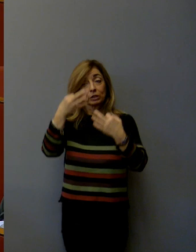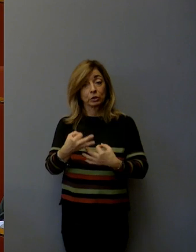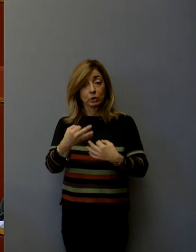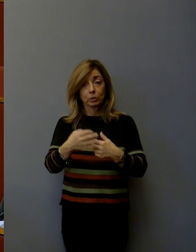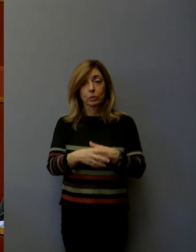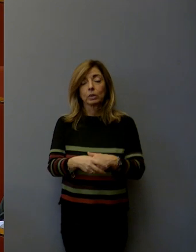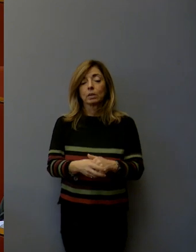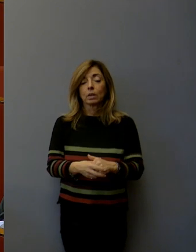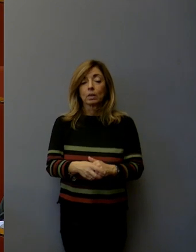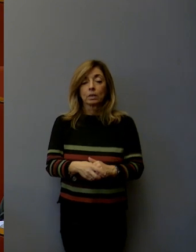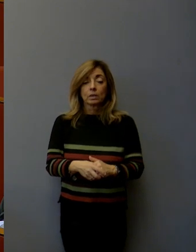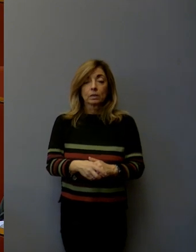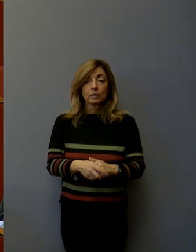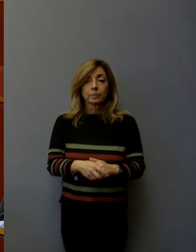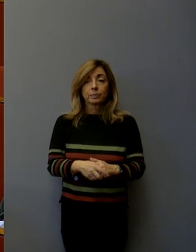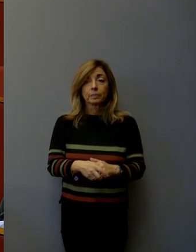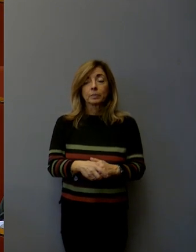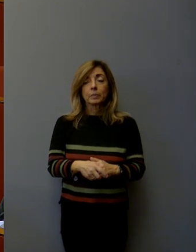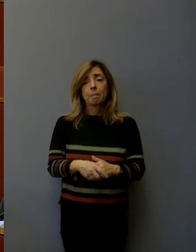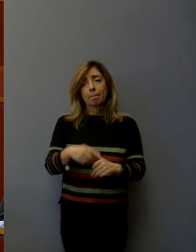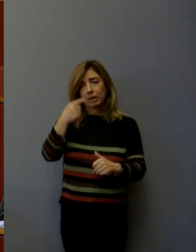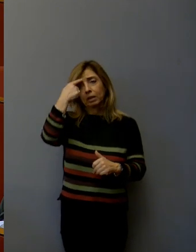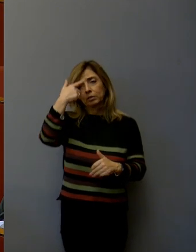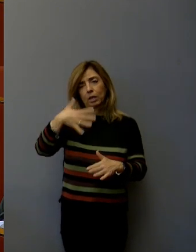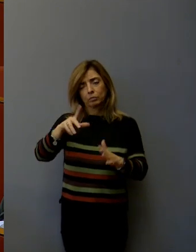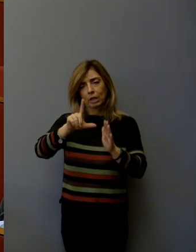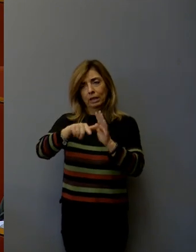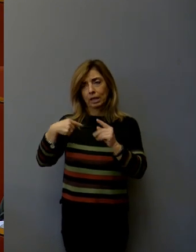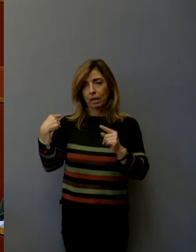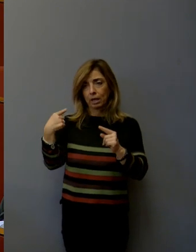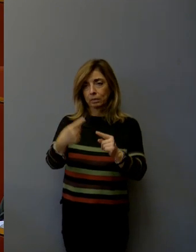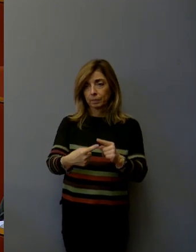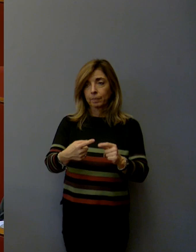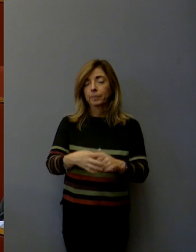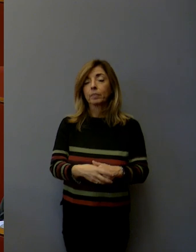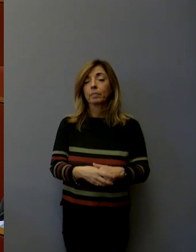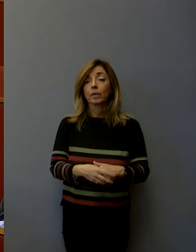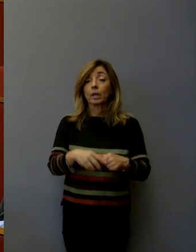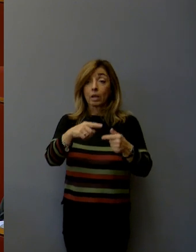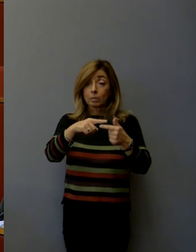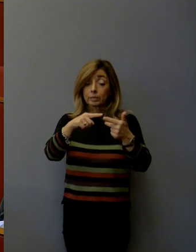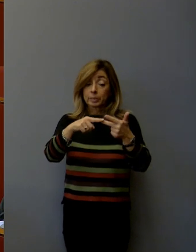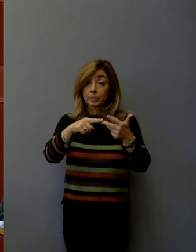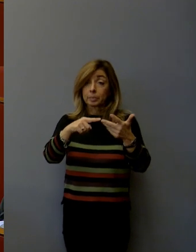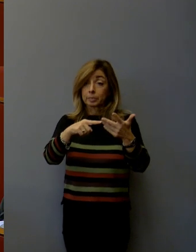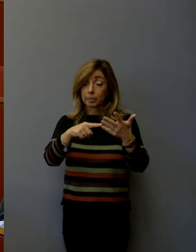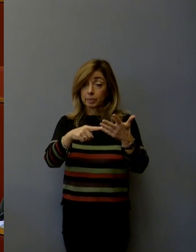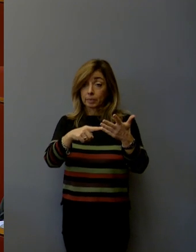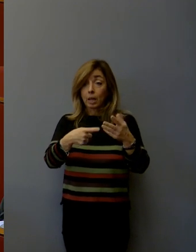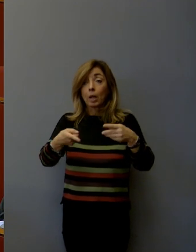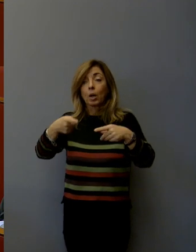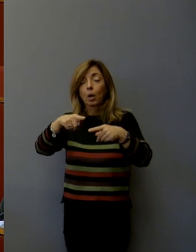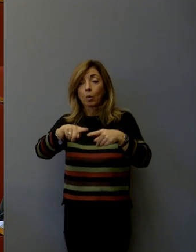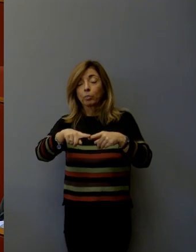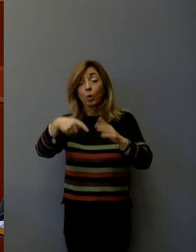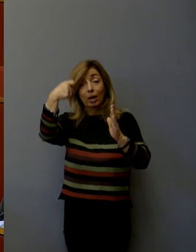No da lungo tempo Allora se non si mette insieme questo con le sanzioni e per esempio